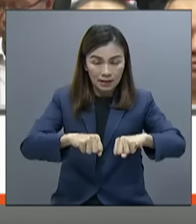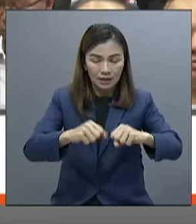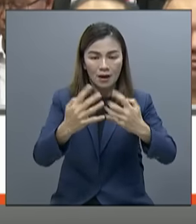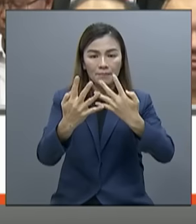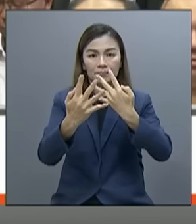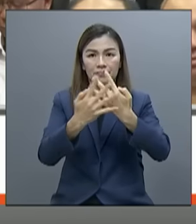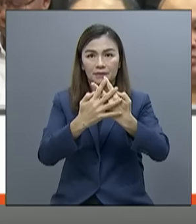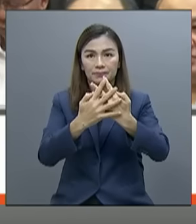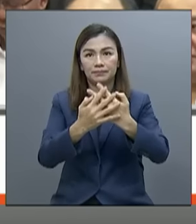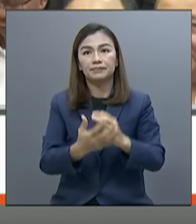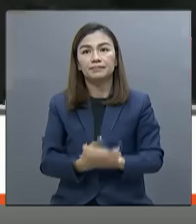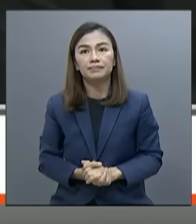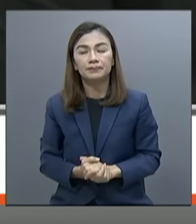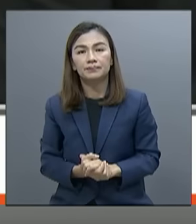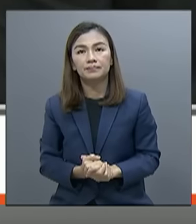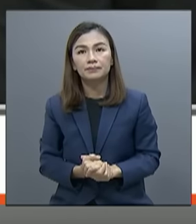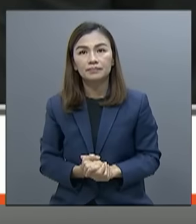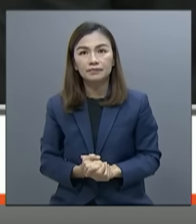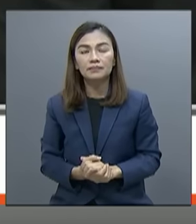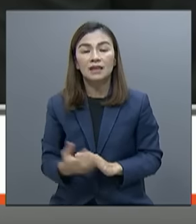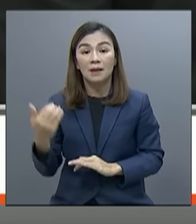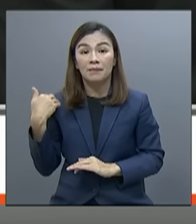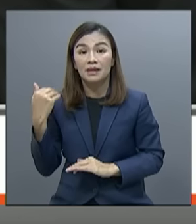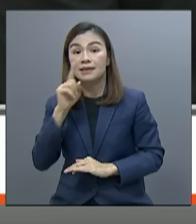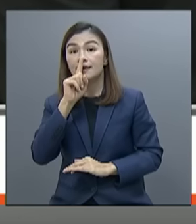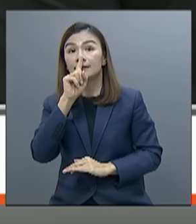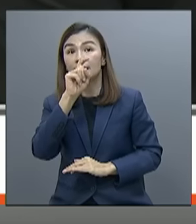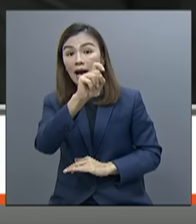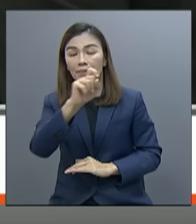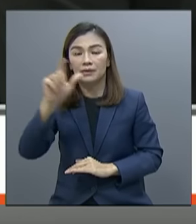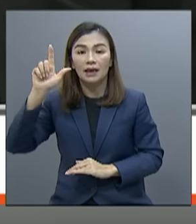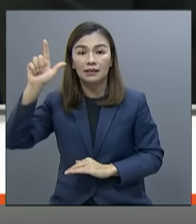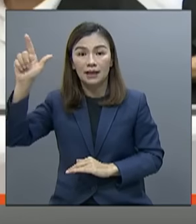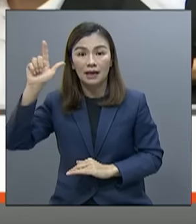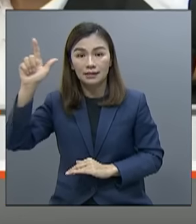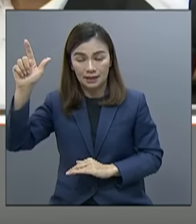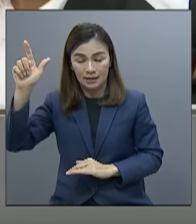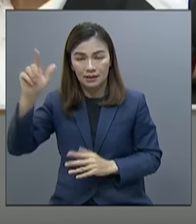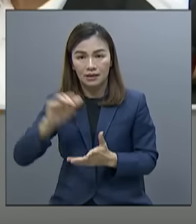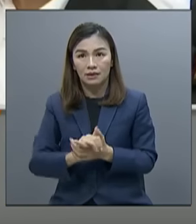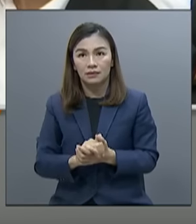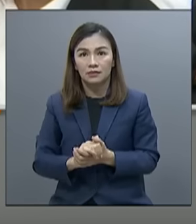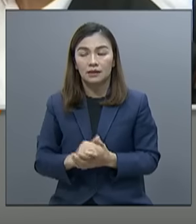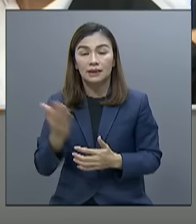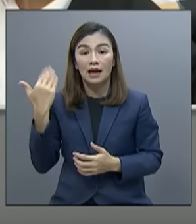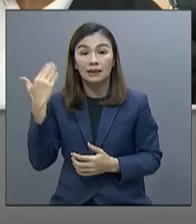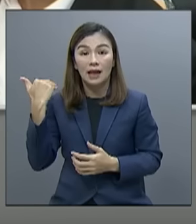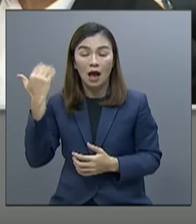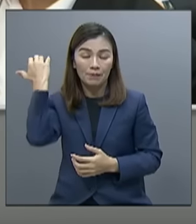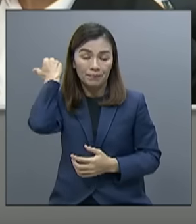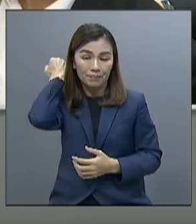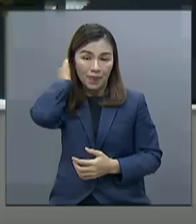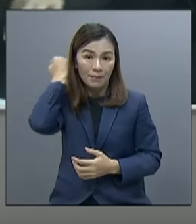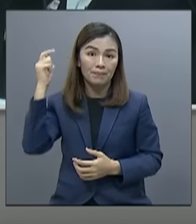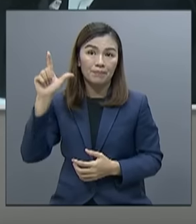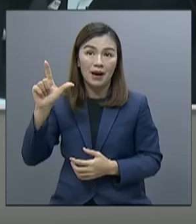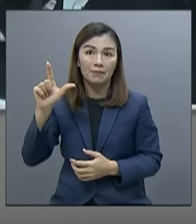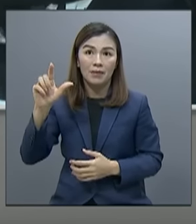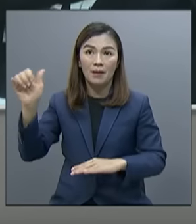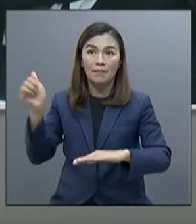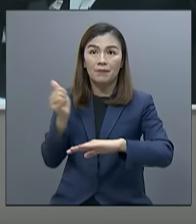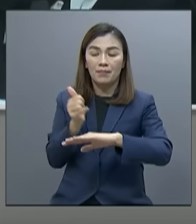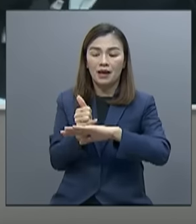คุกด้วยเรื่องนี้มีการไปสอบถามจากคุณทักษิณในวันที่คุณแพทองธารเข้าสาบานตนรับตำแหน่งด้